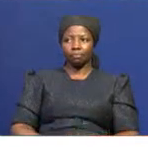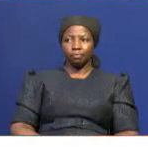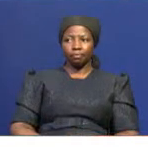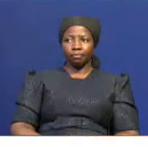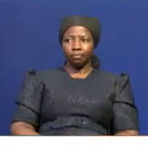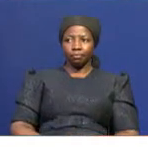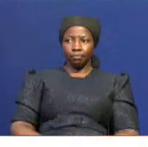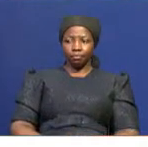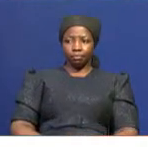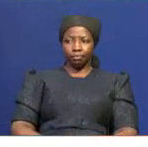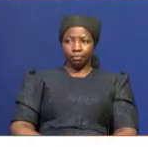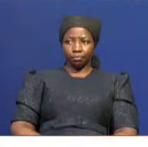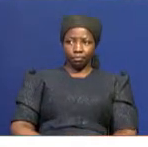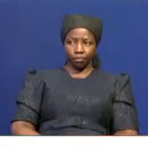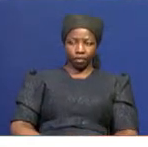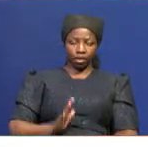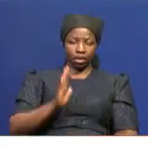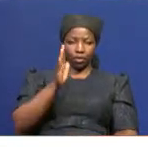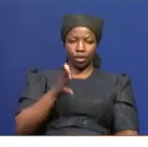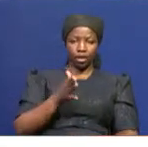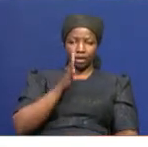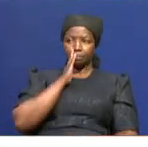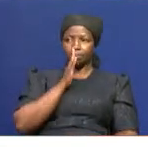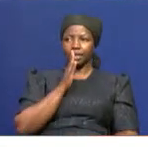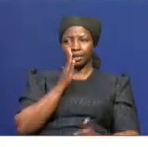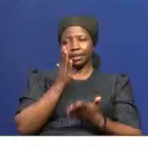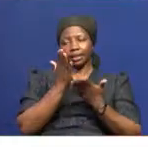Kazini watakuwa wameshughulikiwa